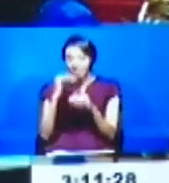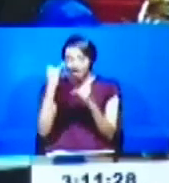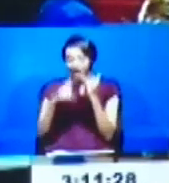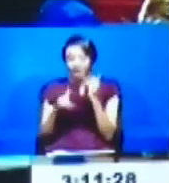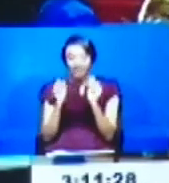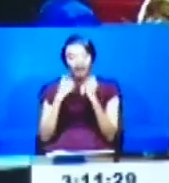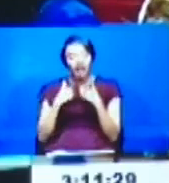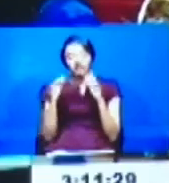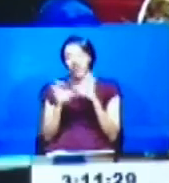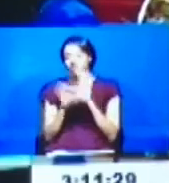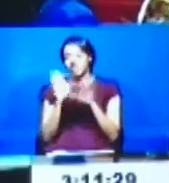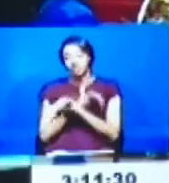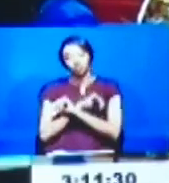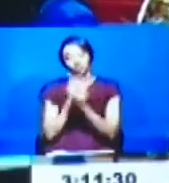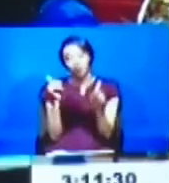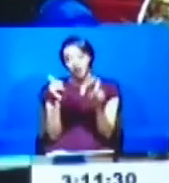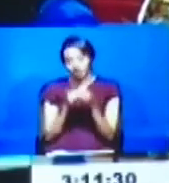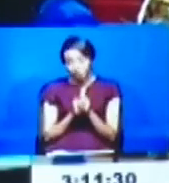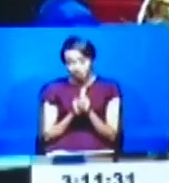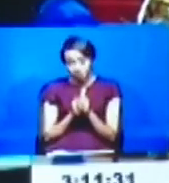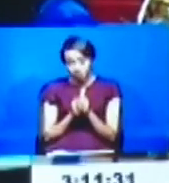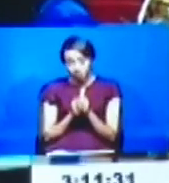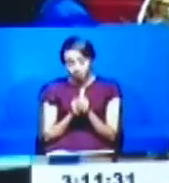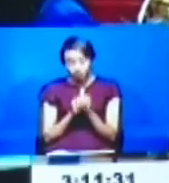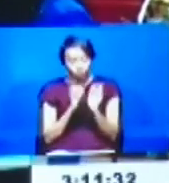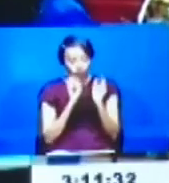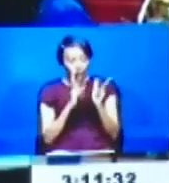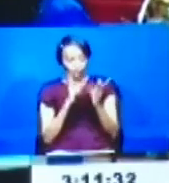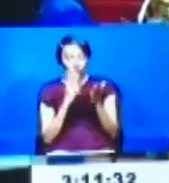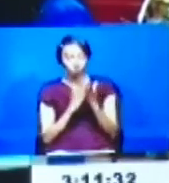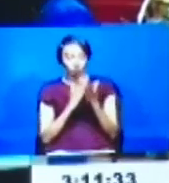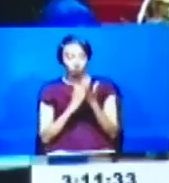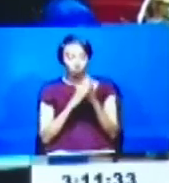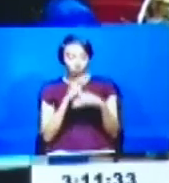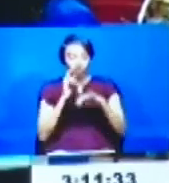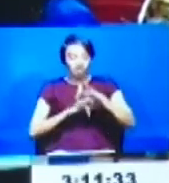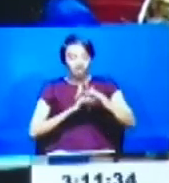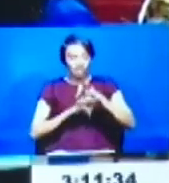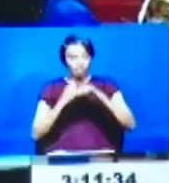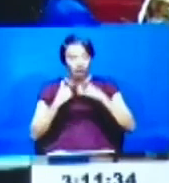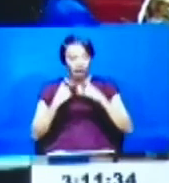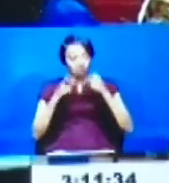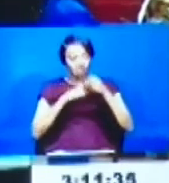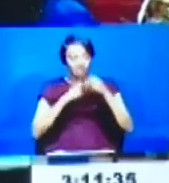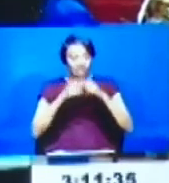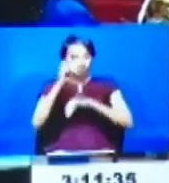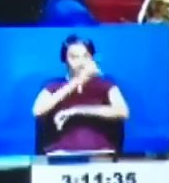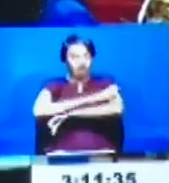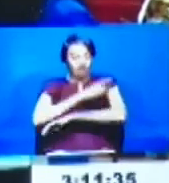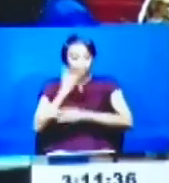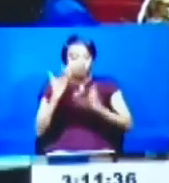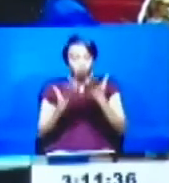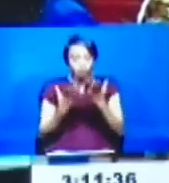alinga kingi waabwe king maker waabwe Uhuru Kenyatta nga ina side gyaliko nawe nze ndowooza nti babanga